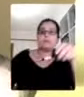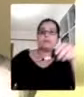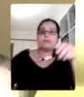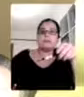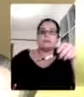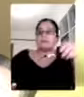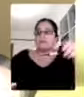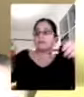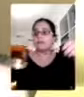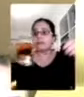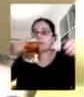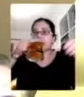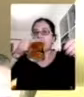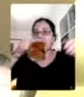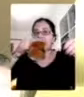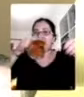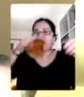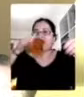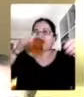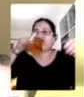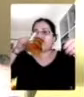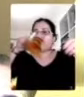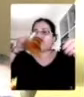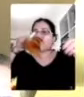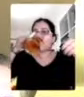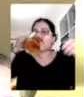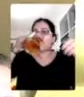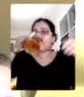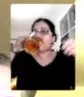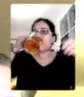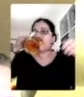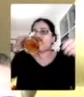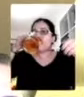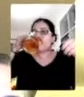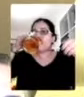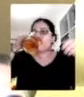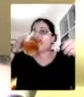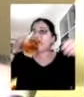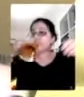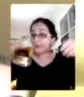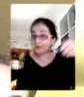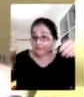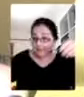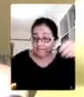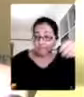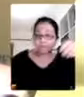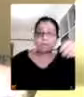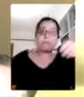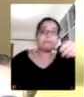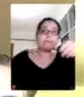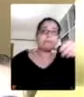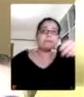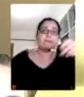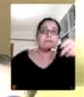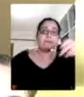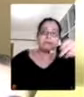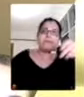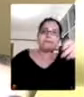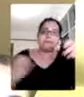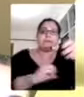Brebbia firmasıyla anlaşmış vaziyetteyim. Türkiye distribütörlüğünü aldım. Yakında ürünleri